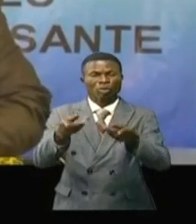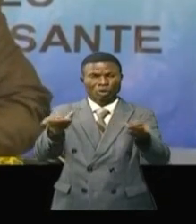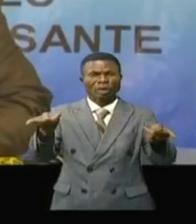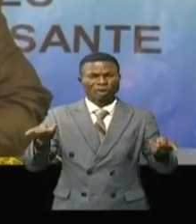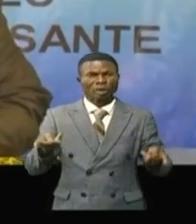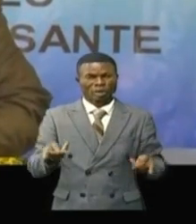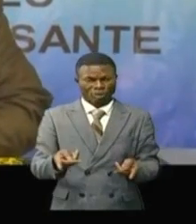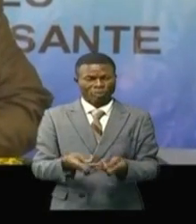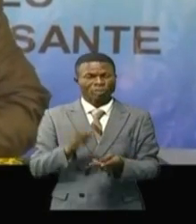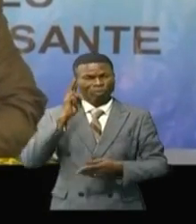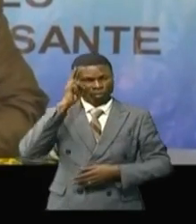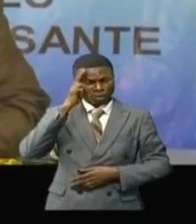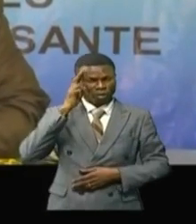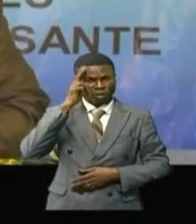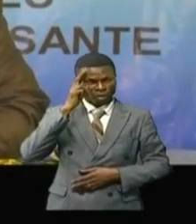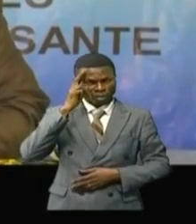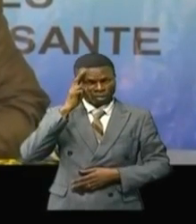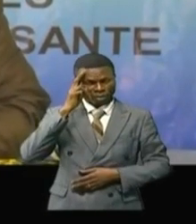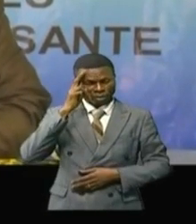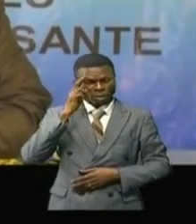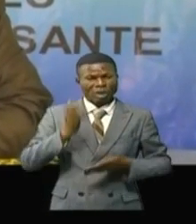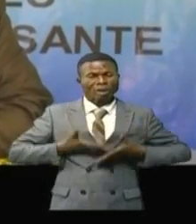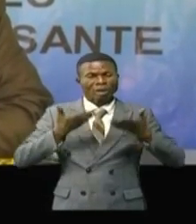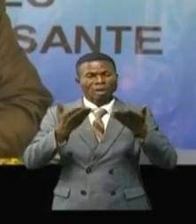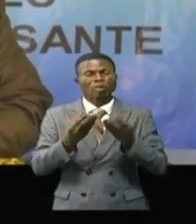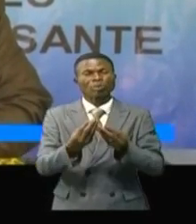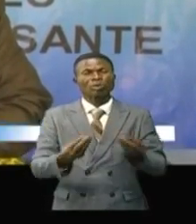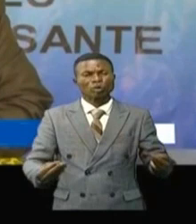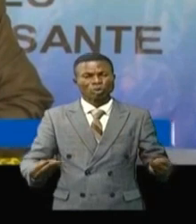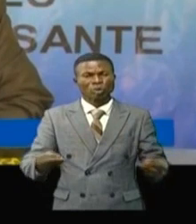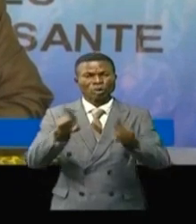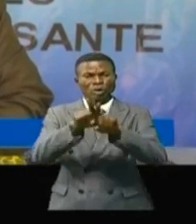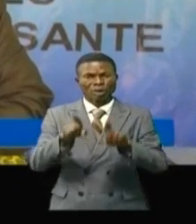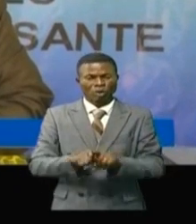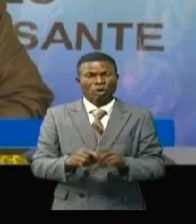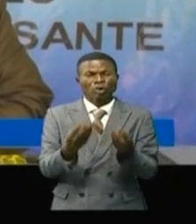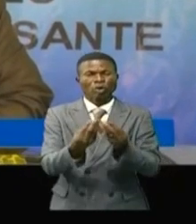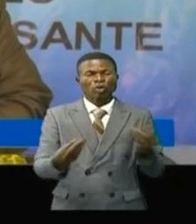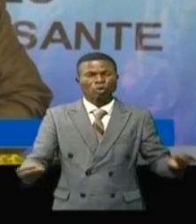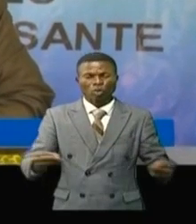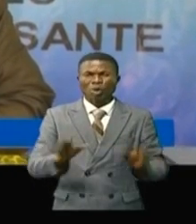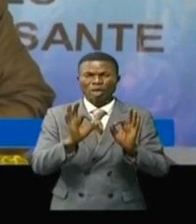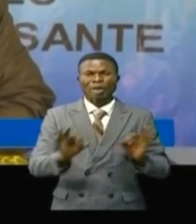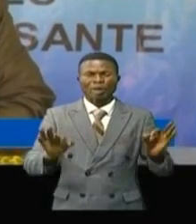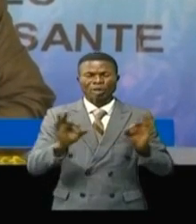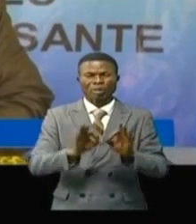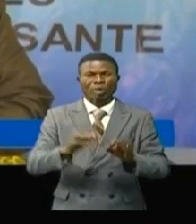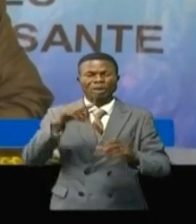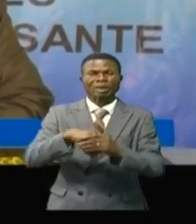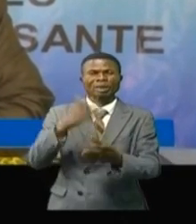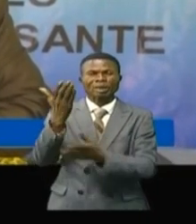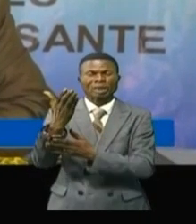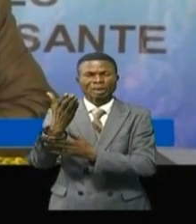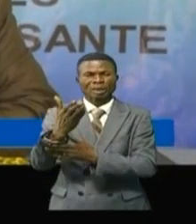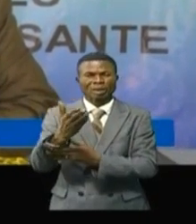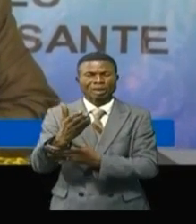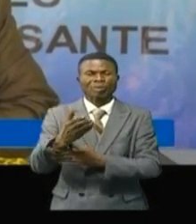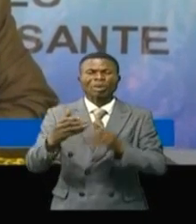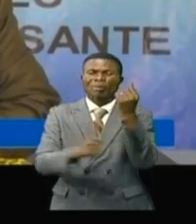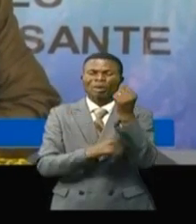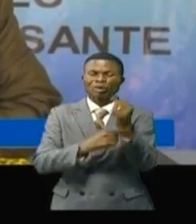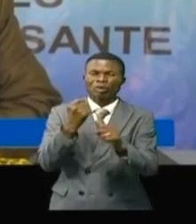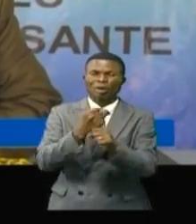de réflexion, des propositions et des pistes de solutions aux revendications des professionnels de la